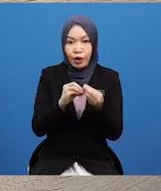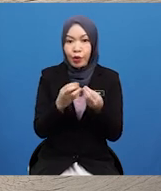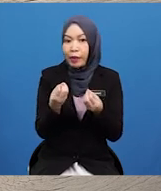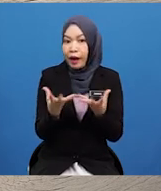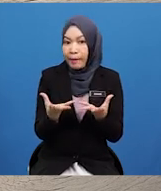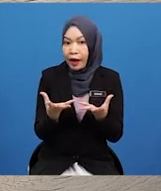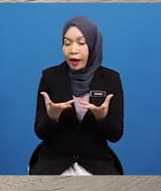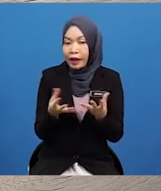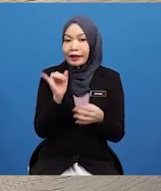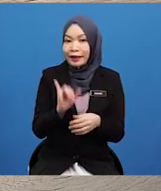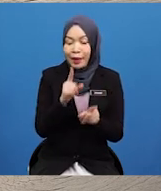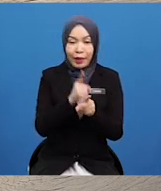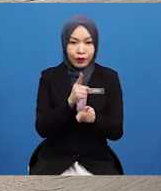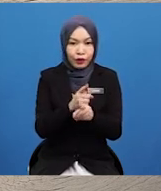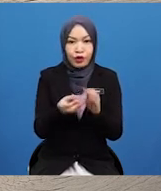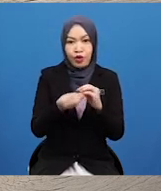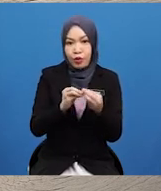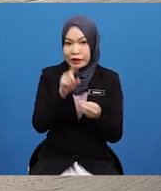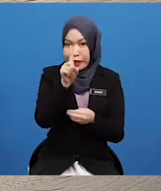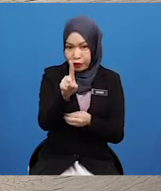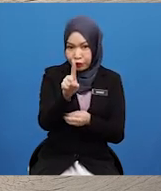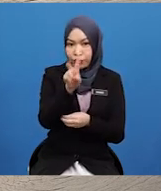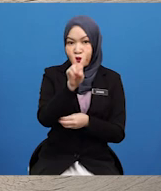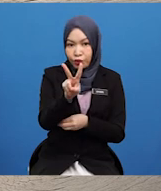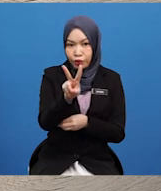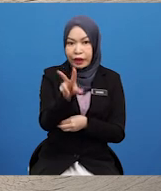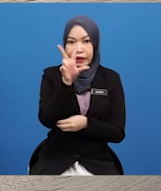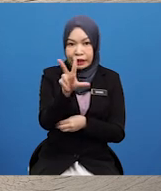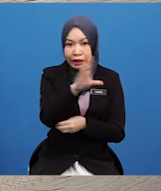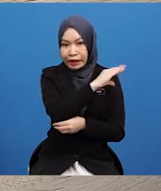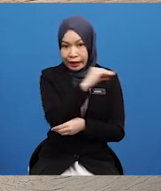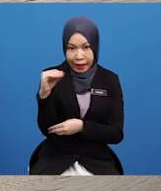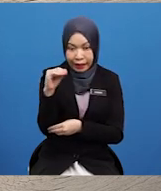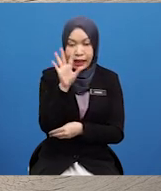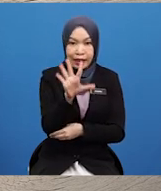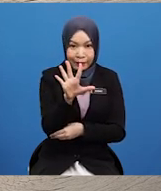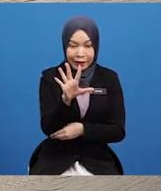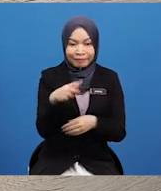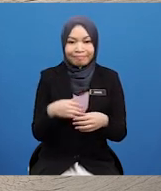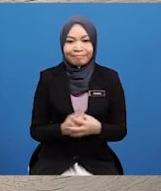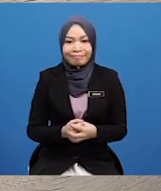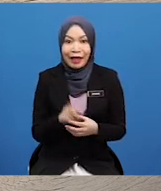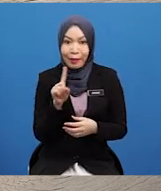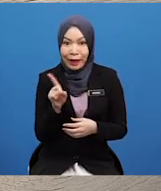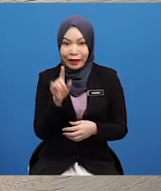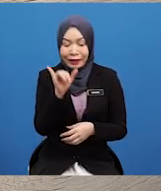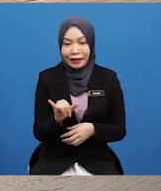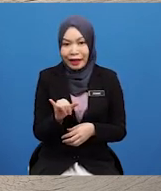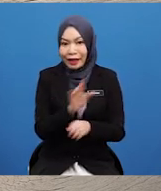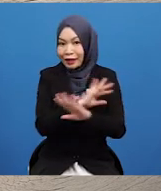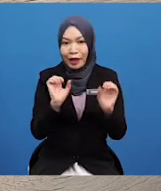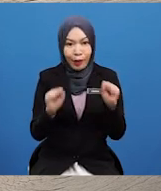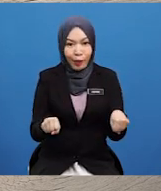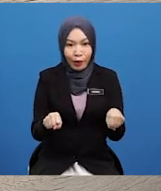1, 2, 3 dan 5. Ada tak yang tak terhitung bilangannya?